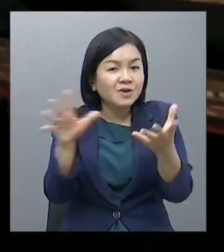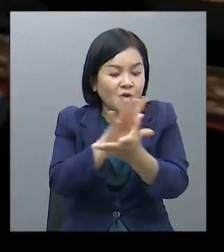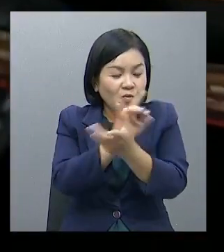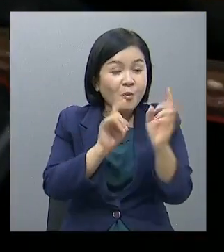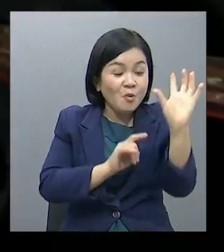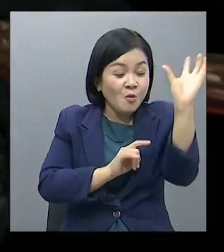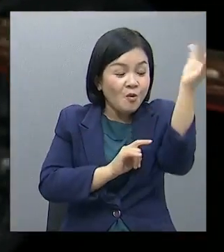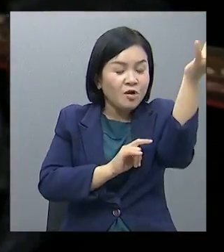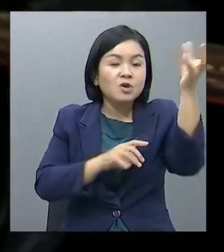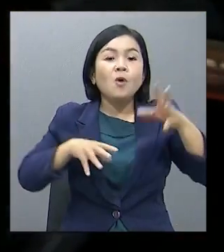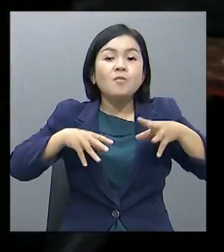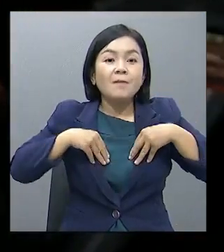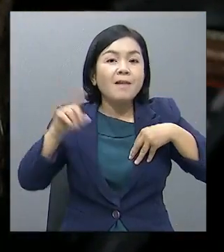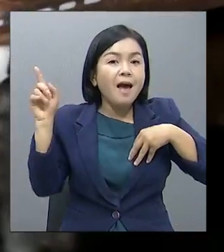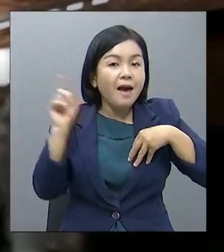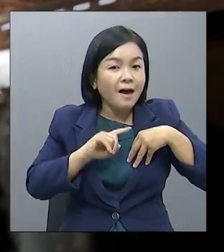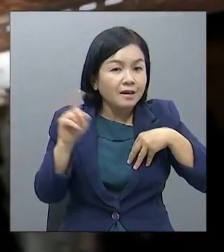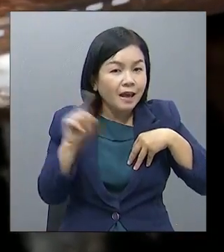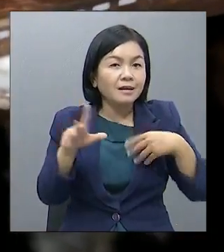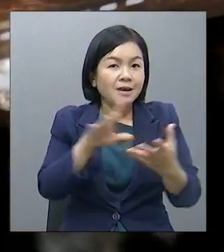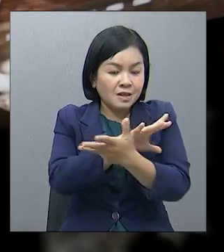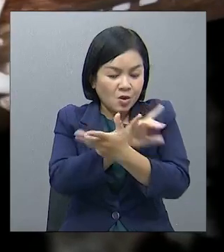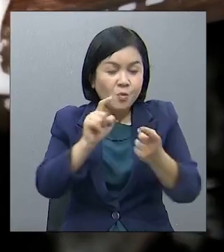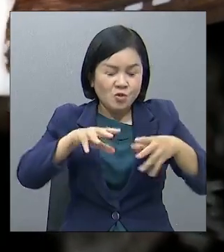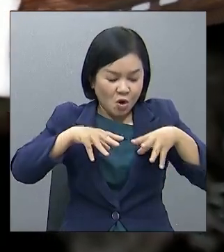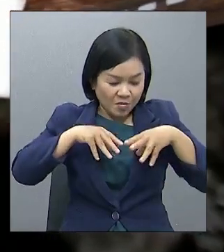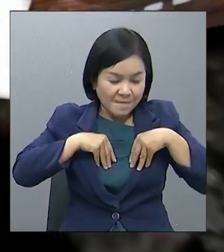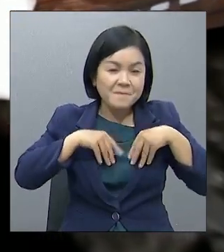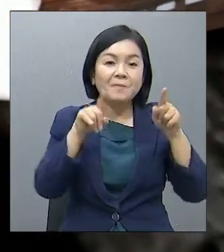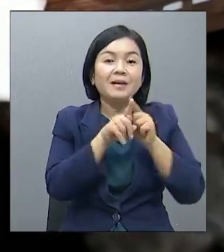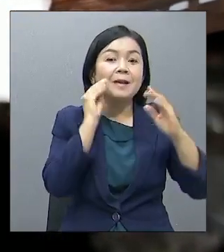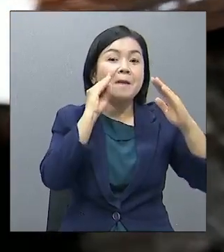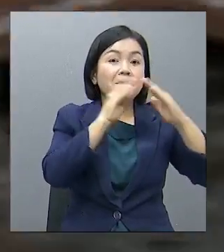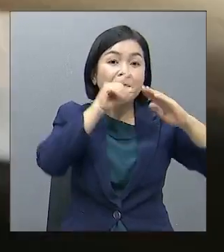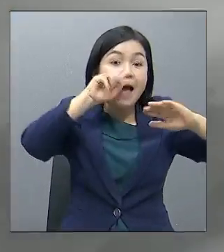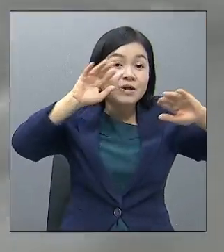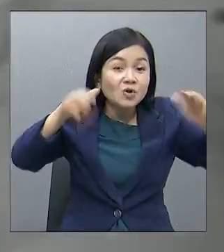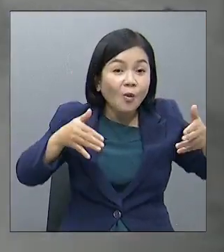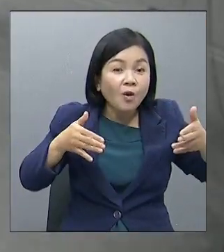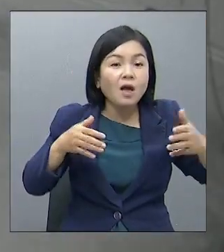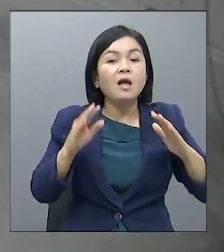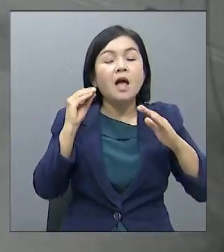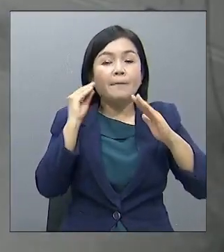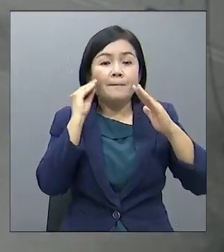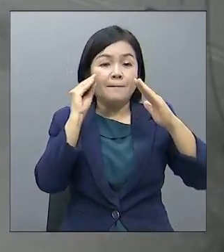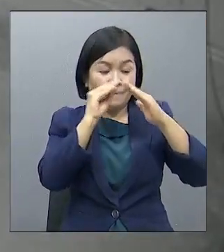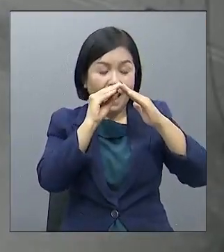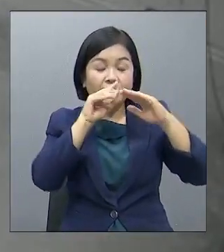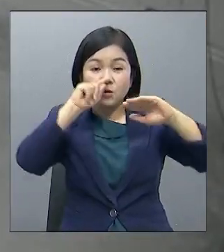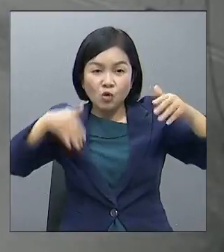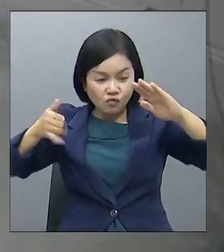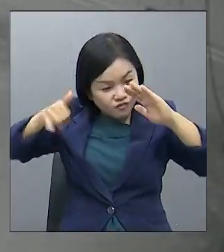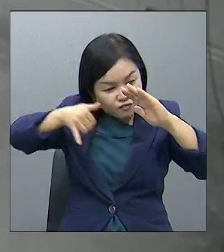ยอมรับผู้มีส่วนได้ส่วนเสียในสังคมยอมรับและตัวนกเองก็ยอมรับเราด้วย